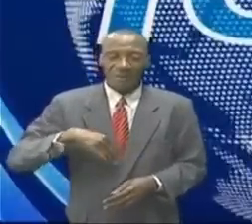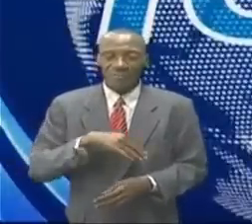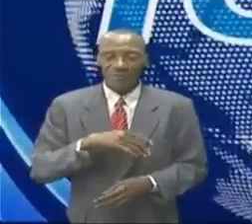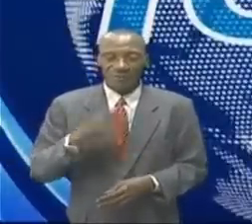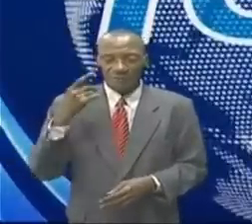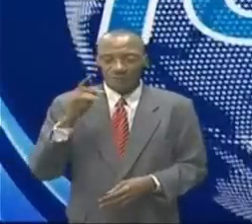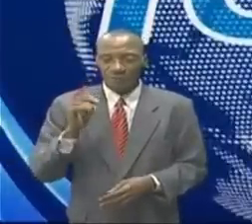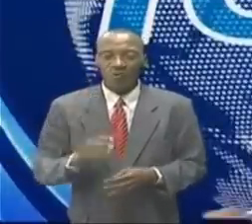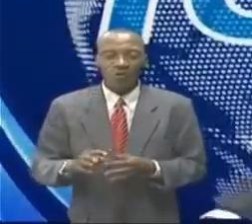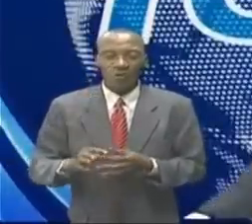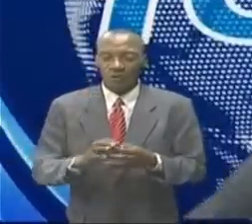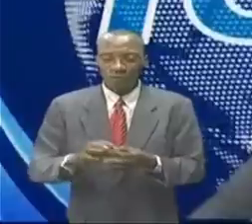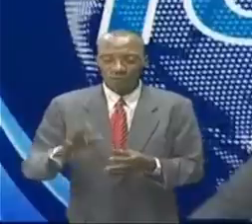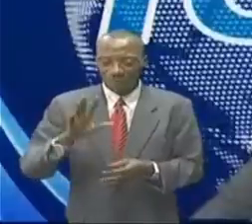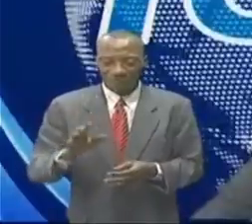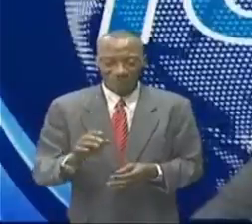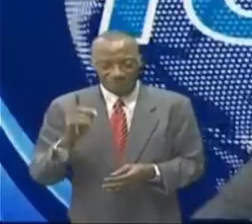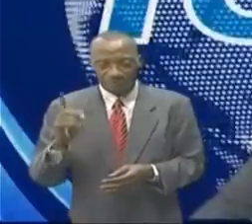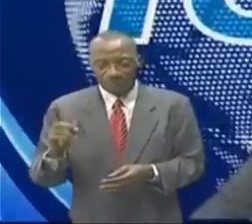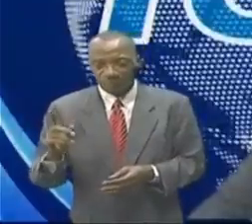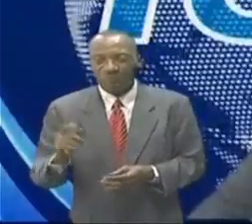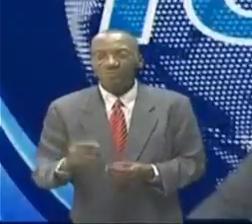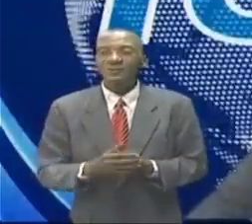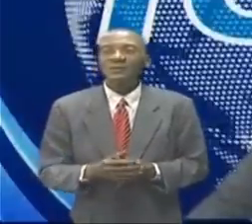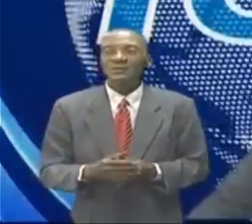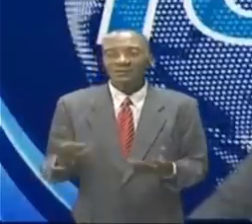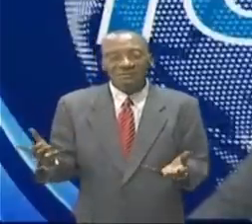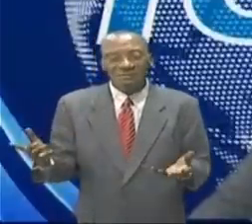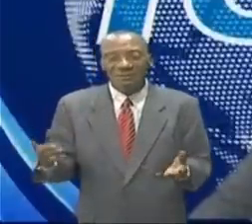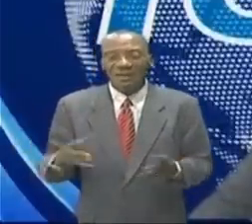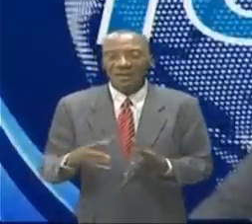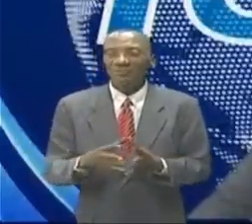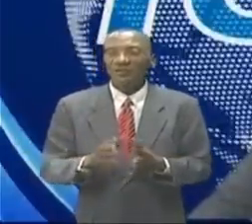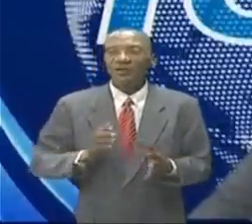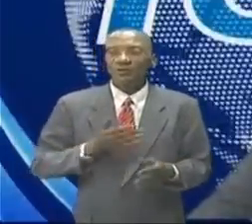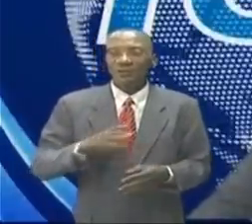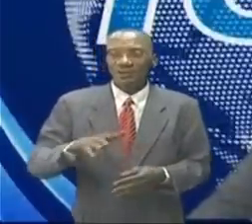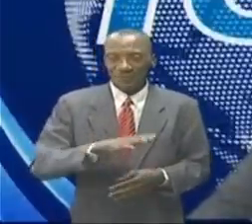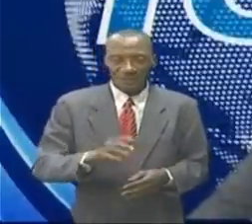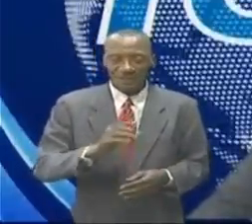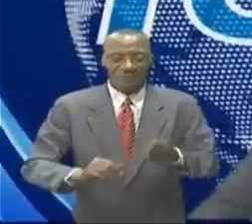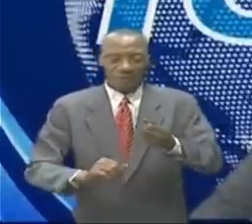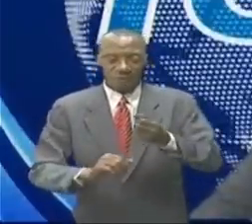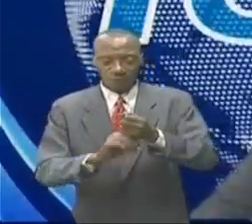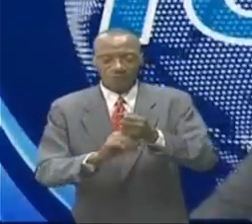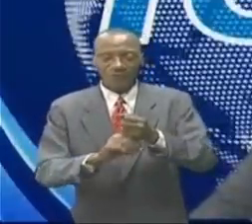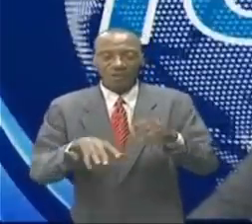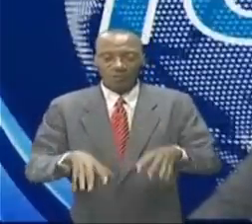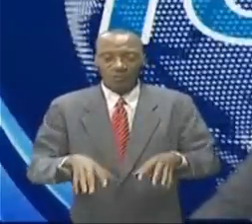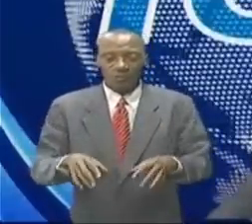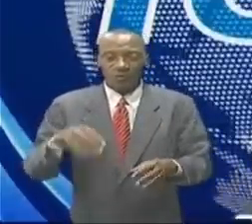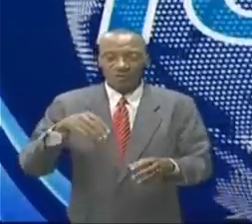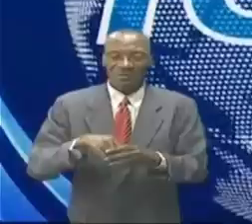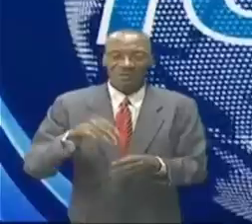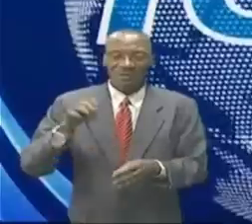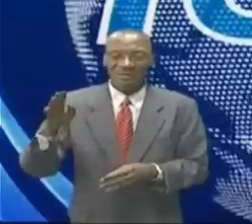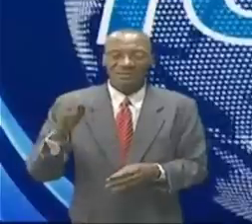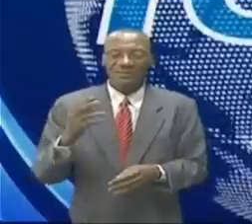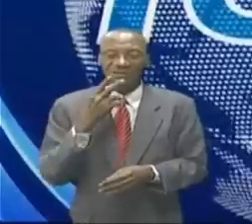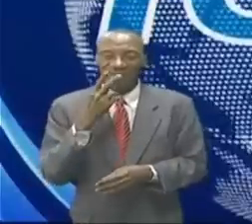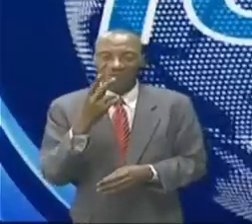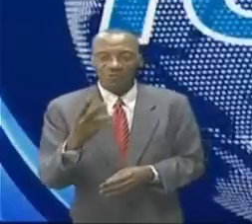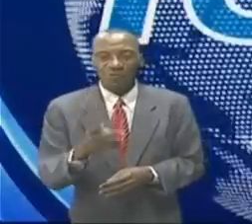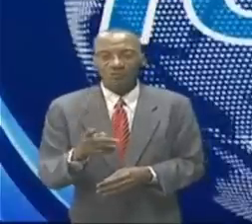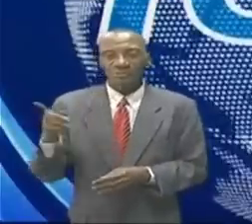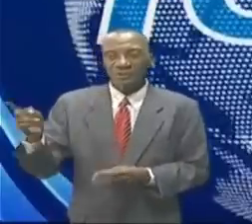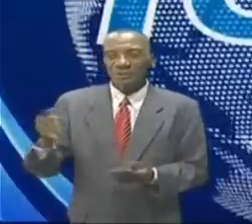le commandant suprême des forces armées de la République démocratique du Congo dans sa vision qui repose sur la pacification de la partie orientale de la